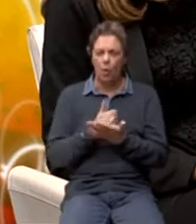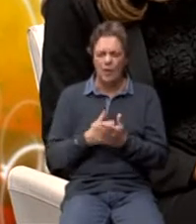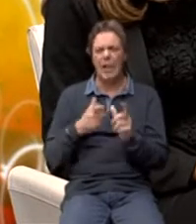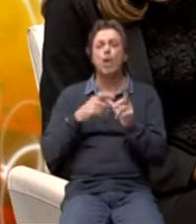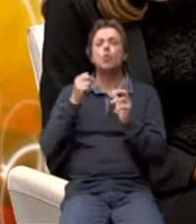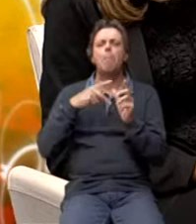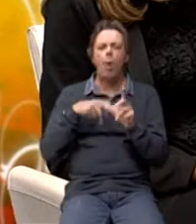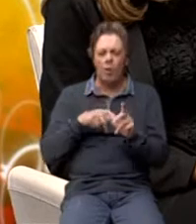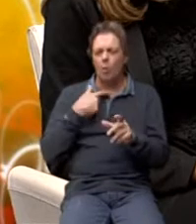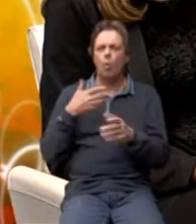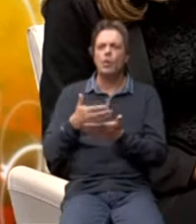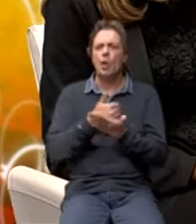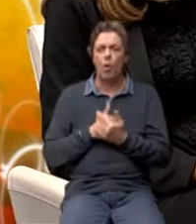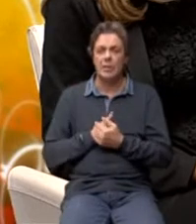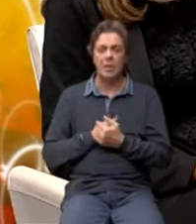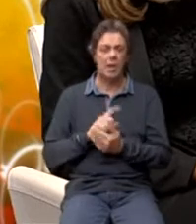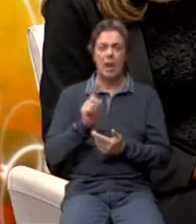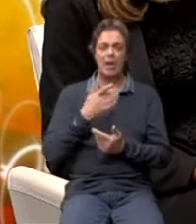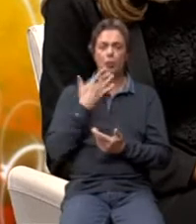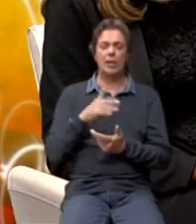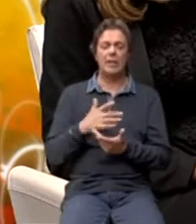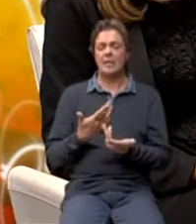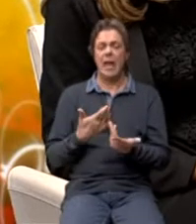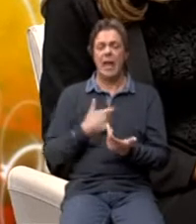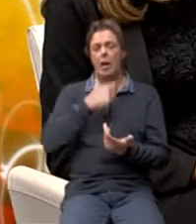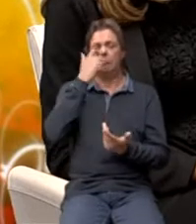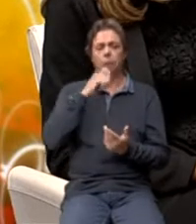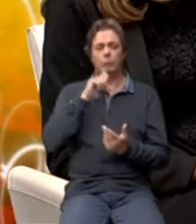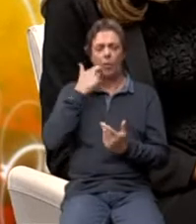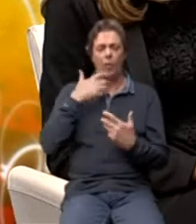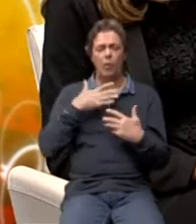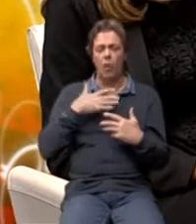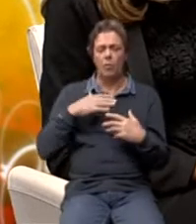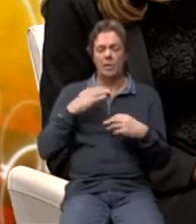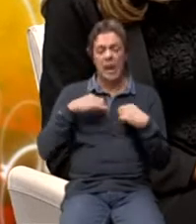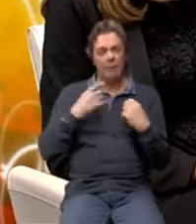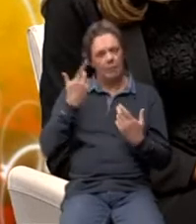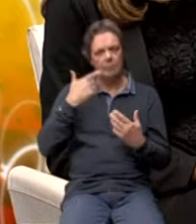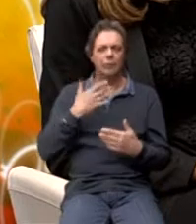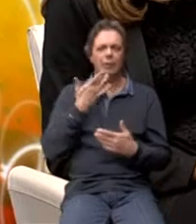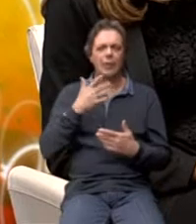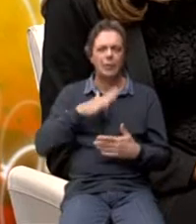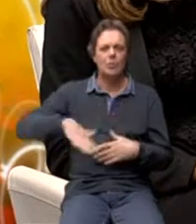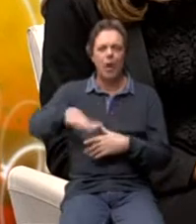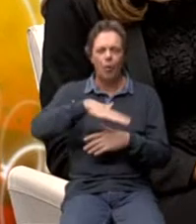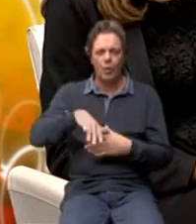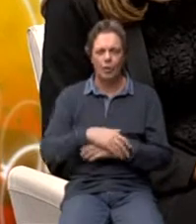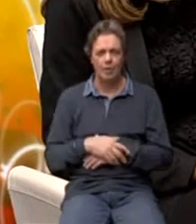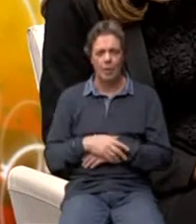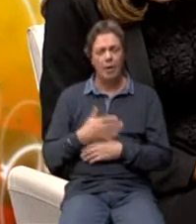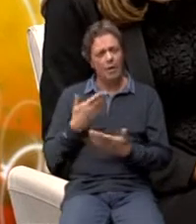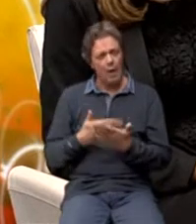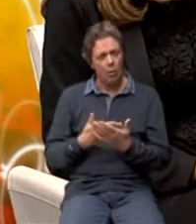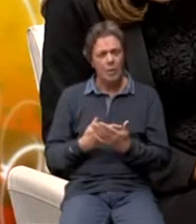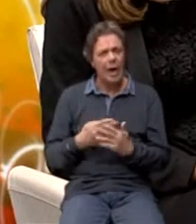sumporni spojevi koji se koriste nisu štetni, barem su štetni za okoliš u krajnjoj liniji. Tako da ekološka